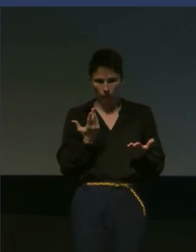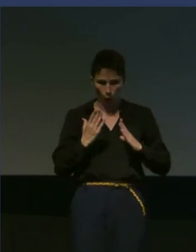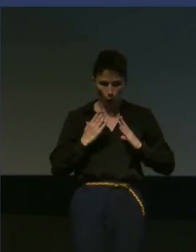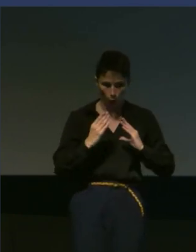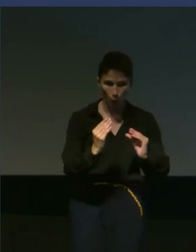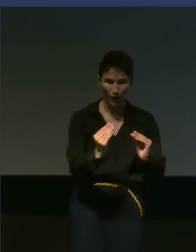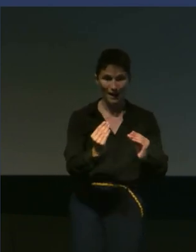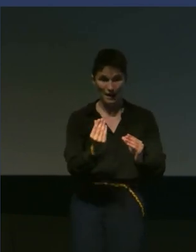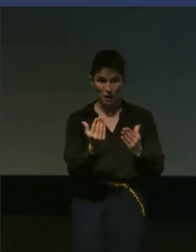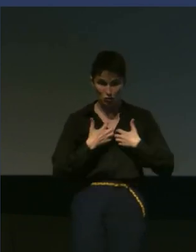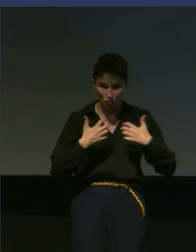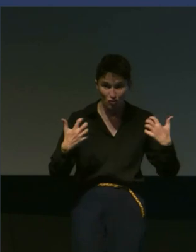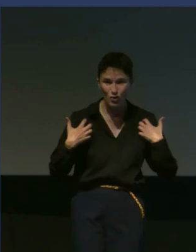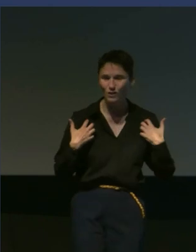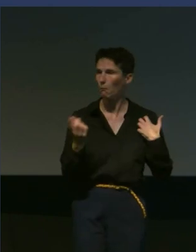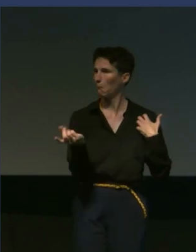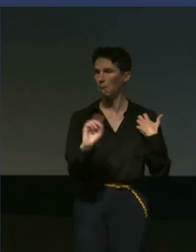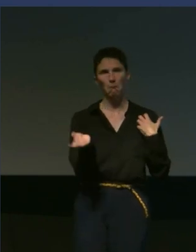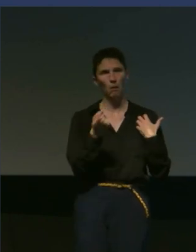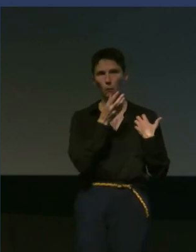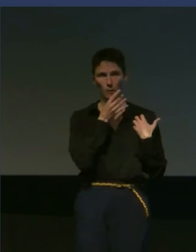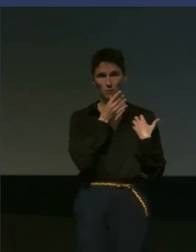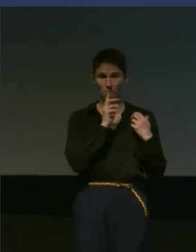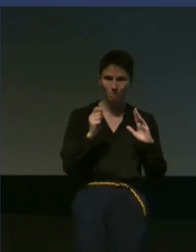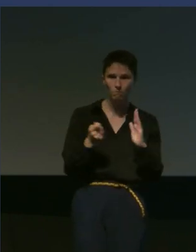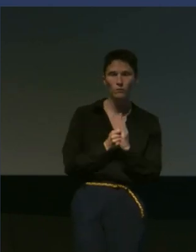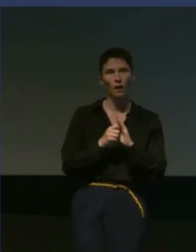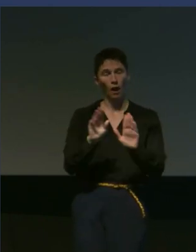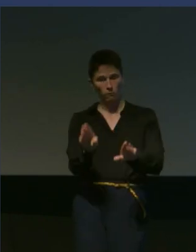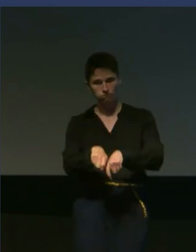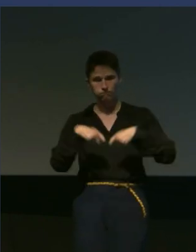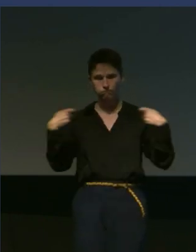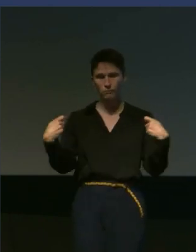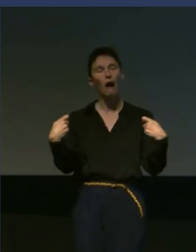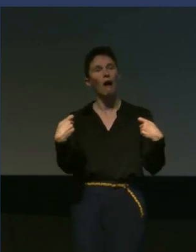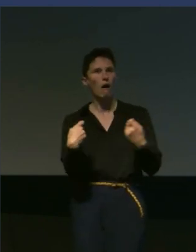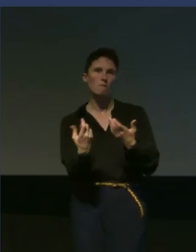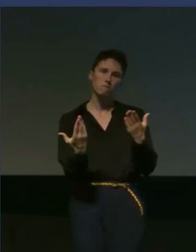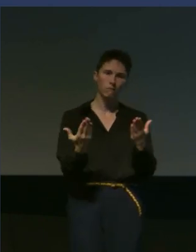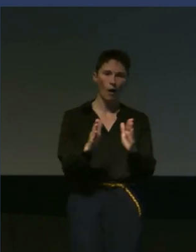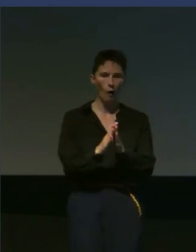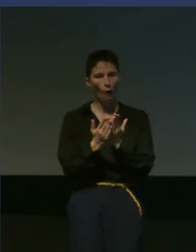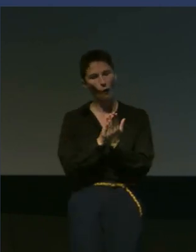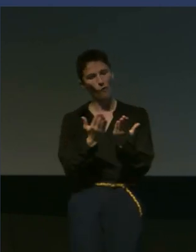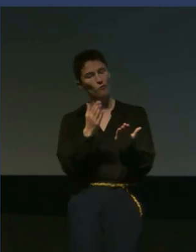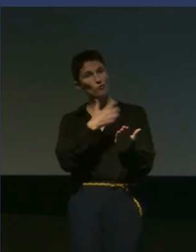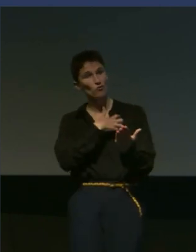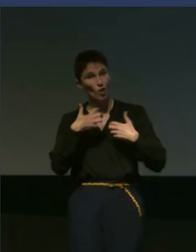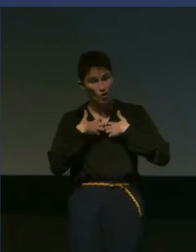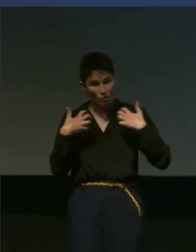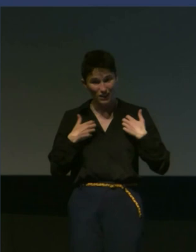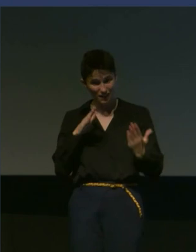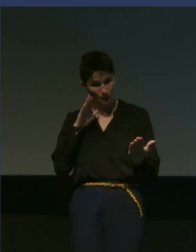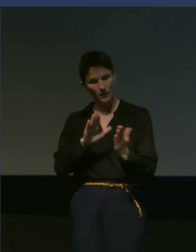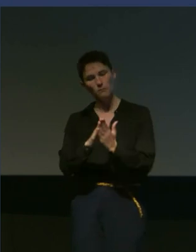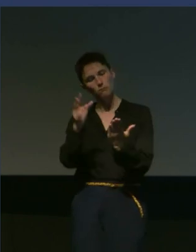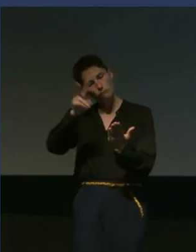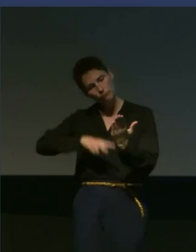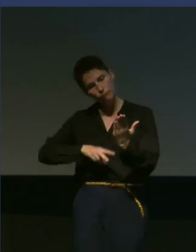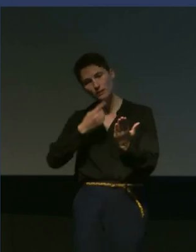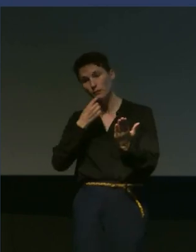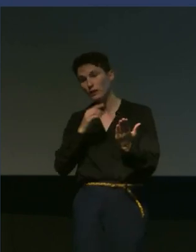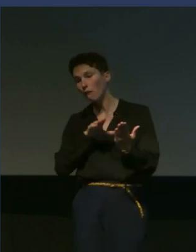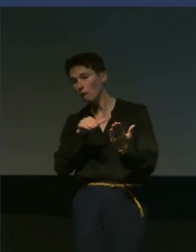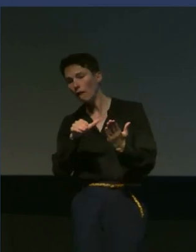on a en face de nous une publication scientifique qui est dans une revue scientifique, c'est qu'il y a tout un travail de validation derrière, ça ne sort pas